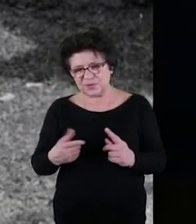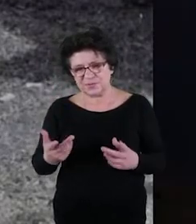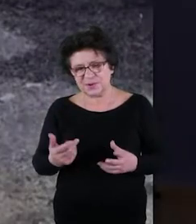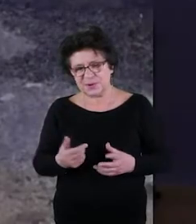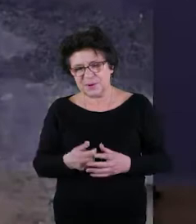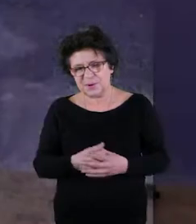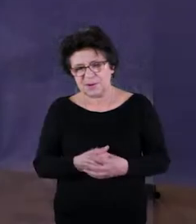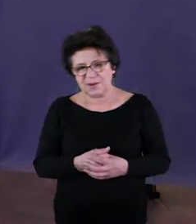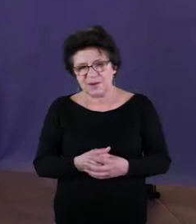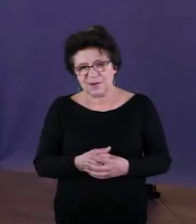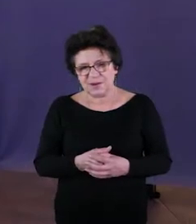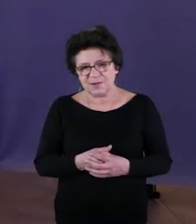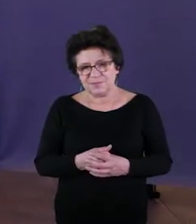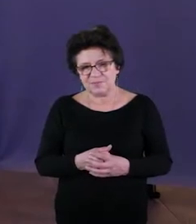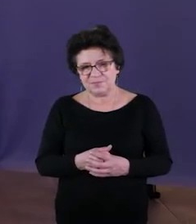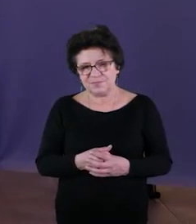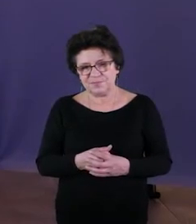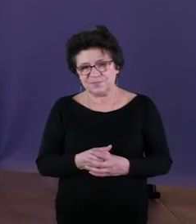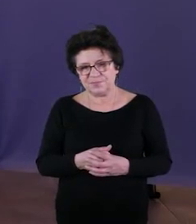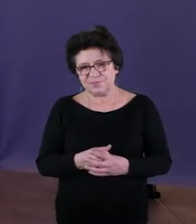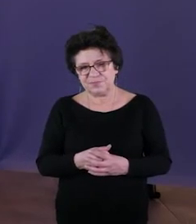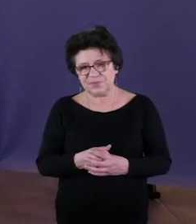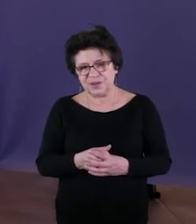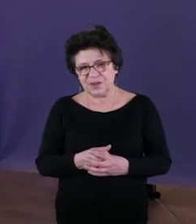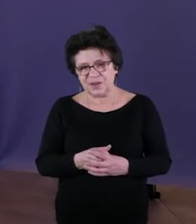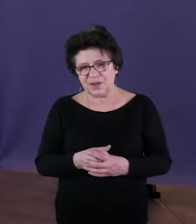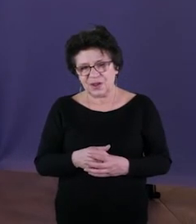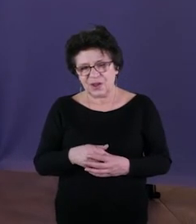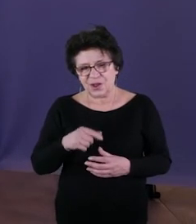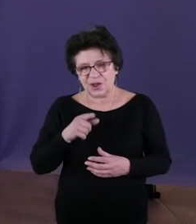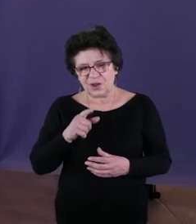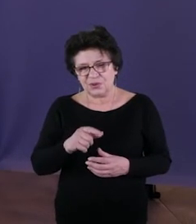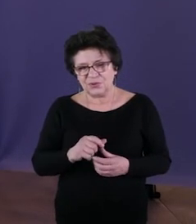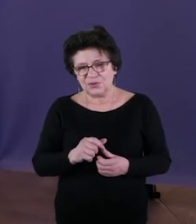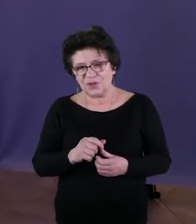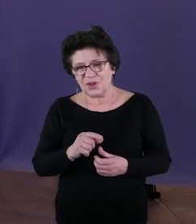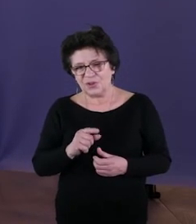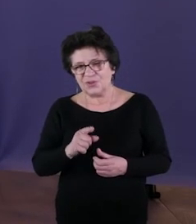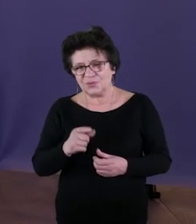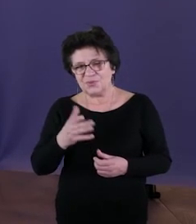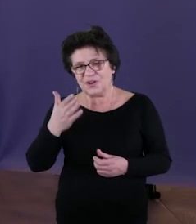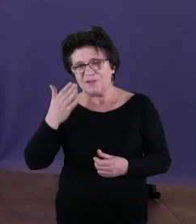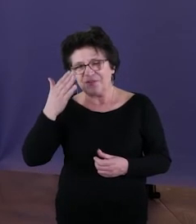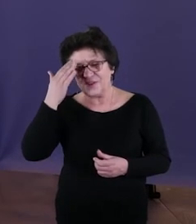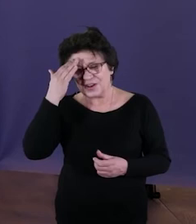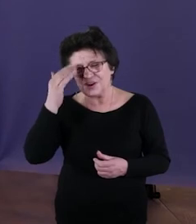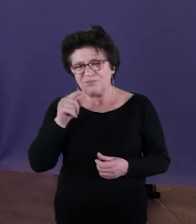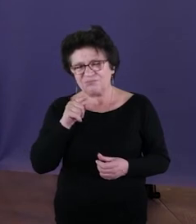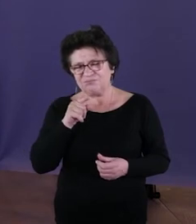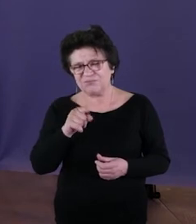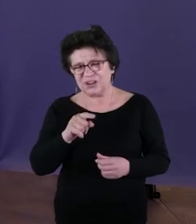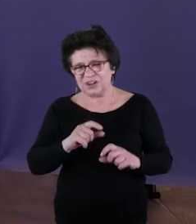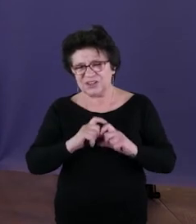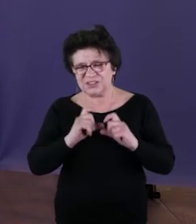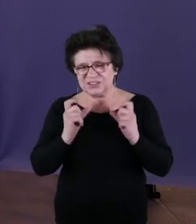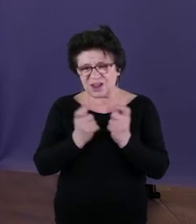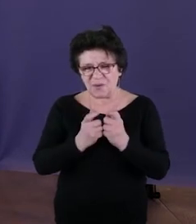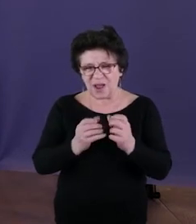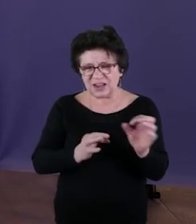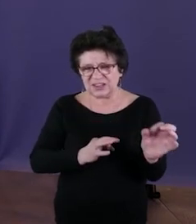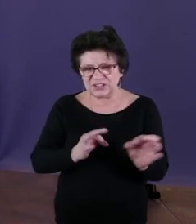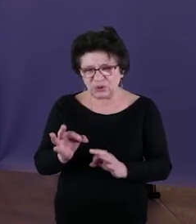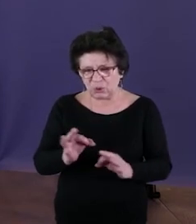jakby ta informacja to myślę że to są właśnie starsze osoby to będą wiedzieli że ta cała historia poszukiwaniu